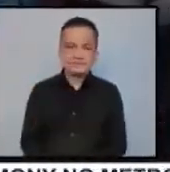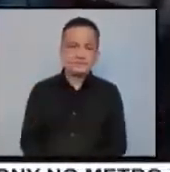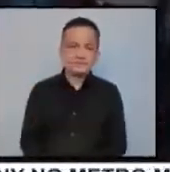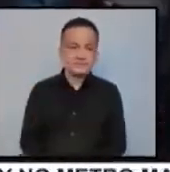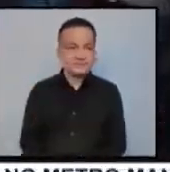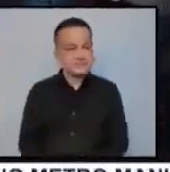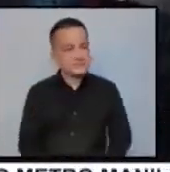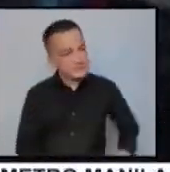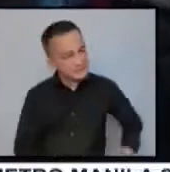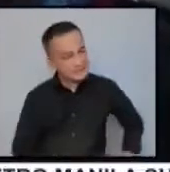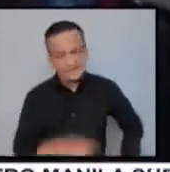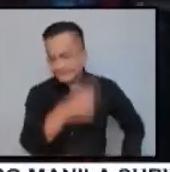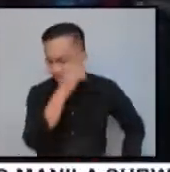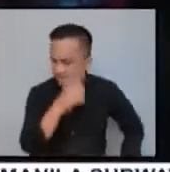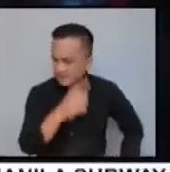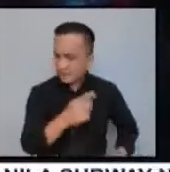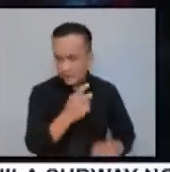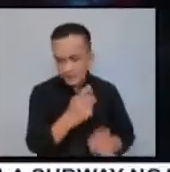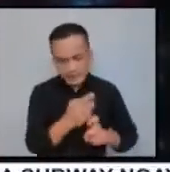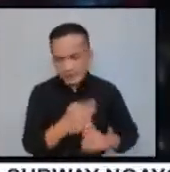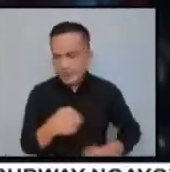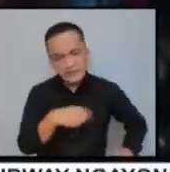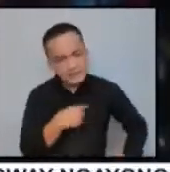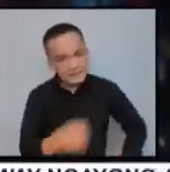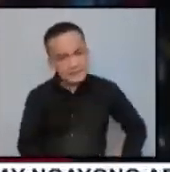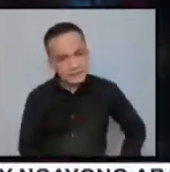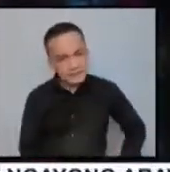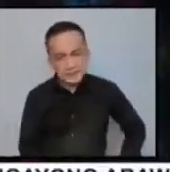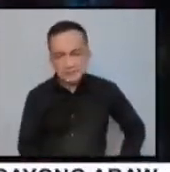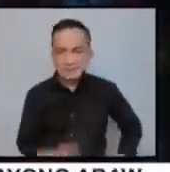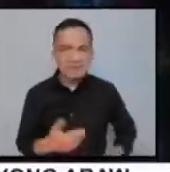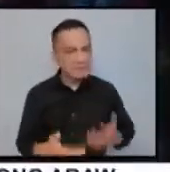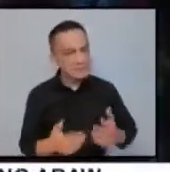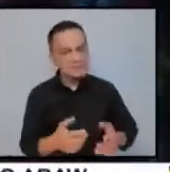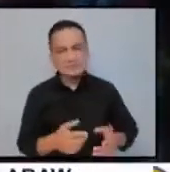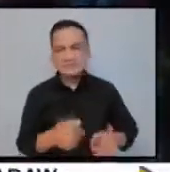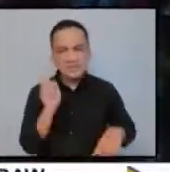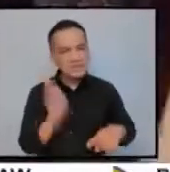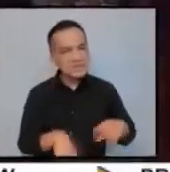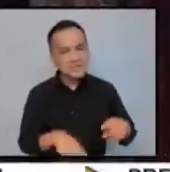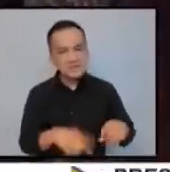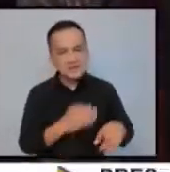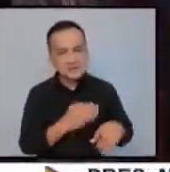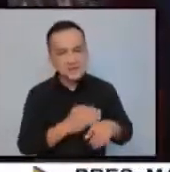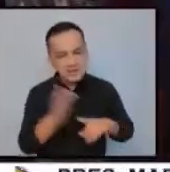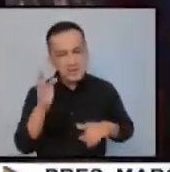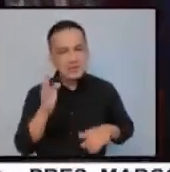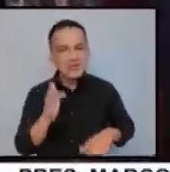sa ganung ano. Baka kami hindi makadiretso ng dito.